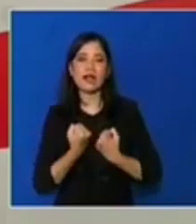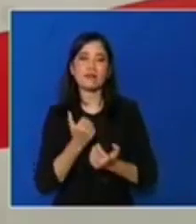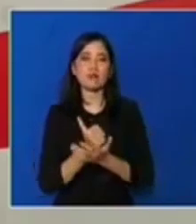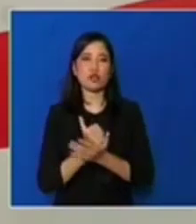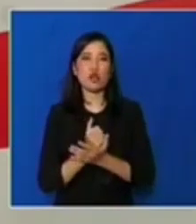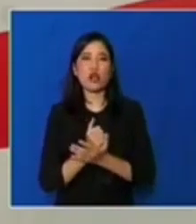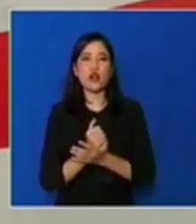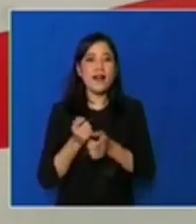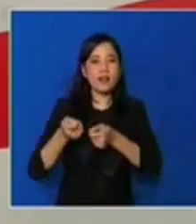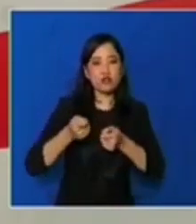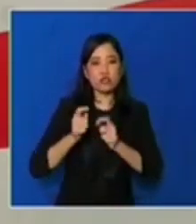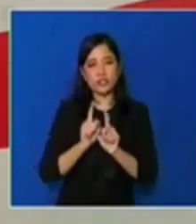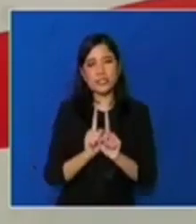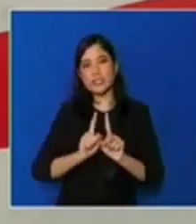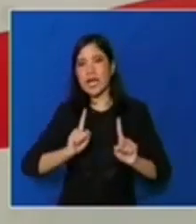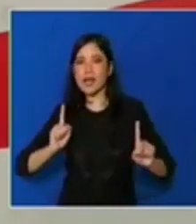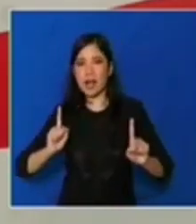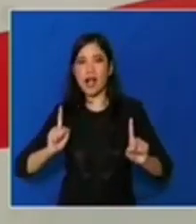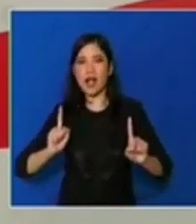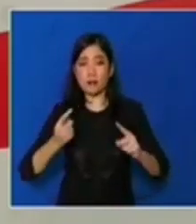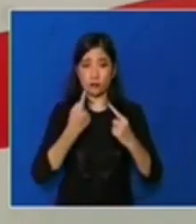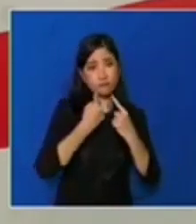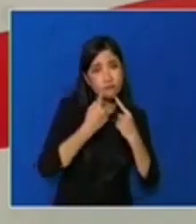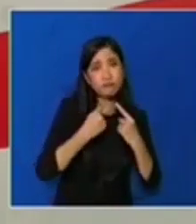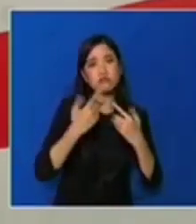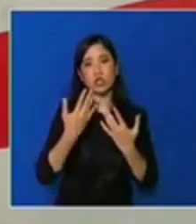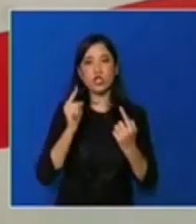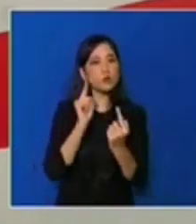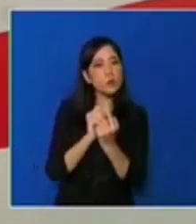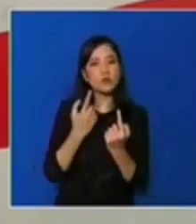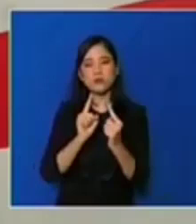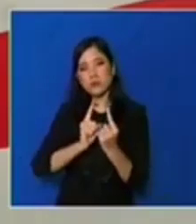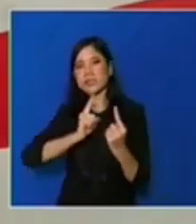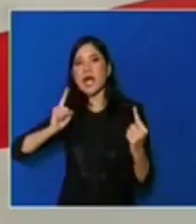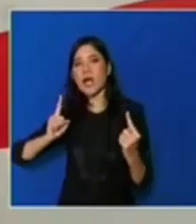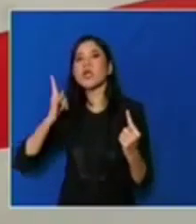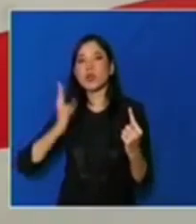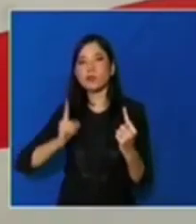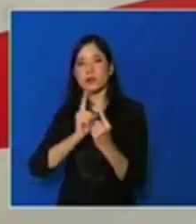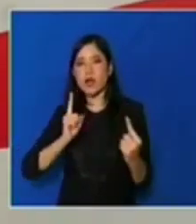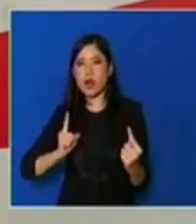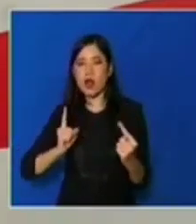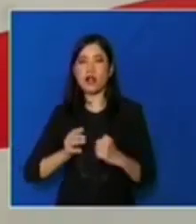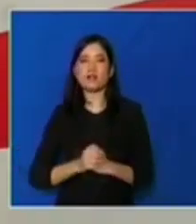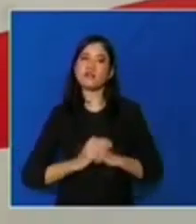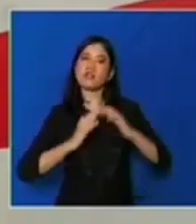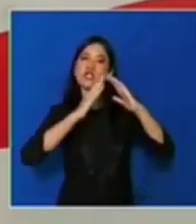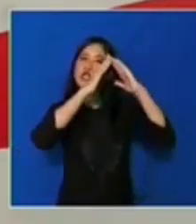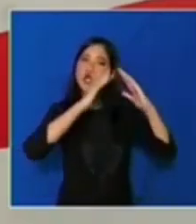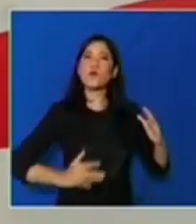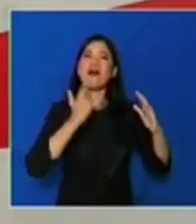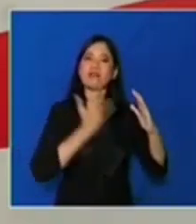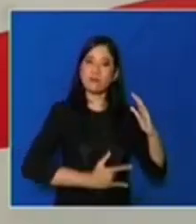jarak pada saat kita berinteraksi sosial bersama masyarakat yang lain di rumah saja